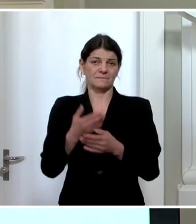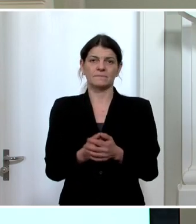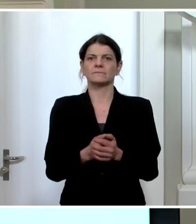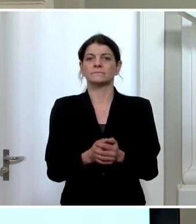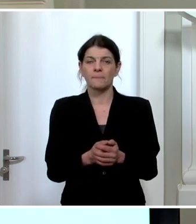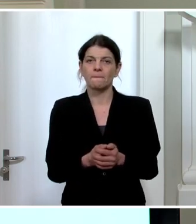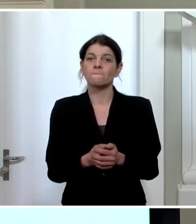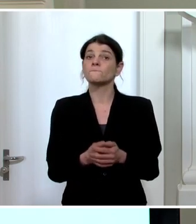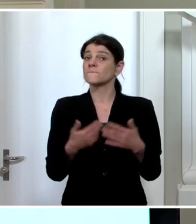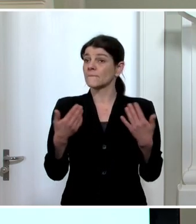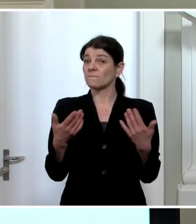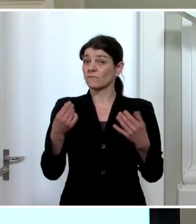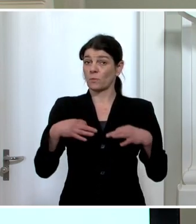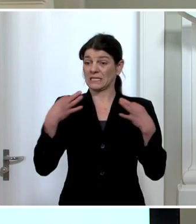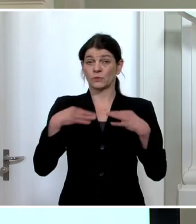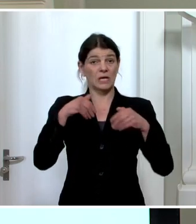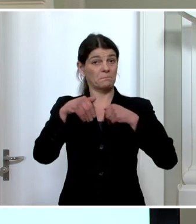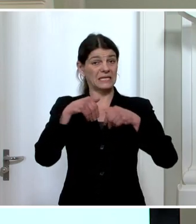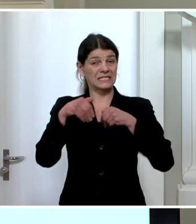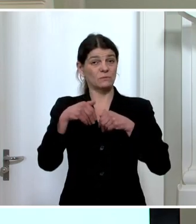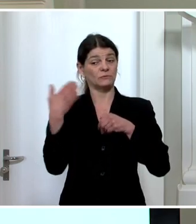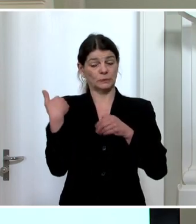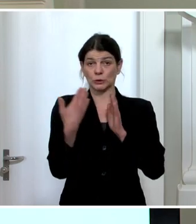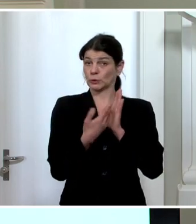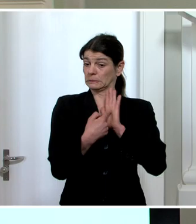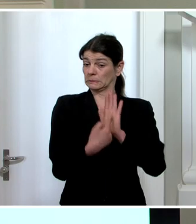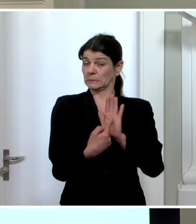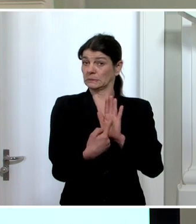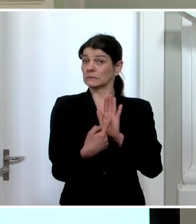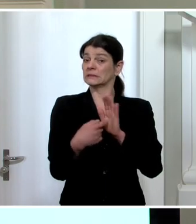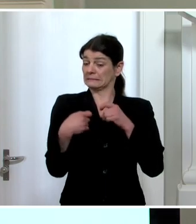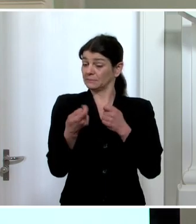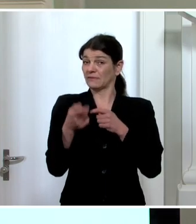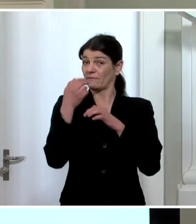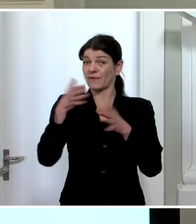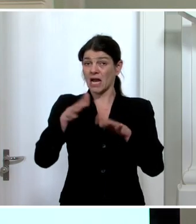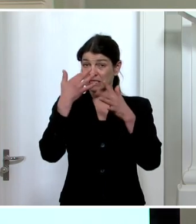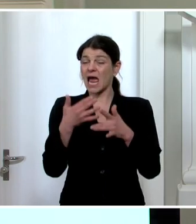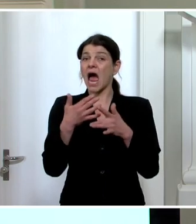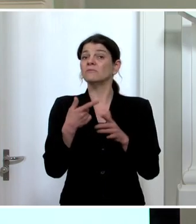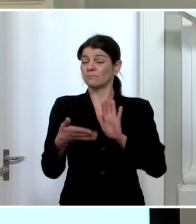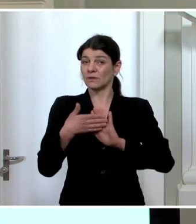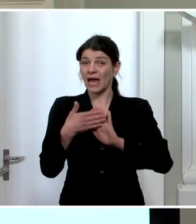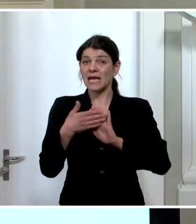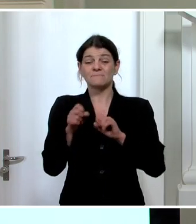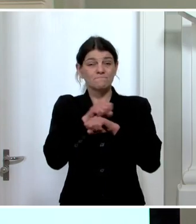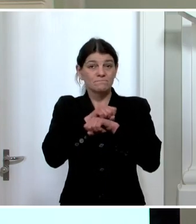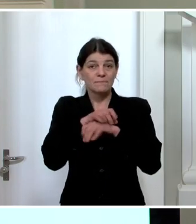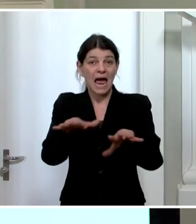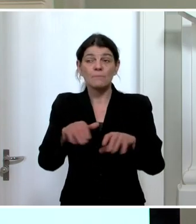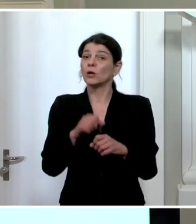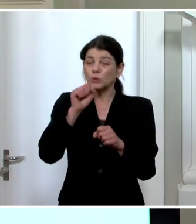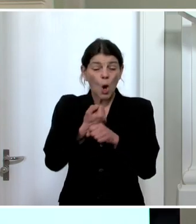Die vom Gesundheitsminister dargelegten Fallzahlen zeigen, dass sich die Pandemie trotz